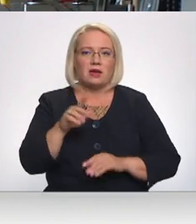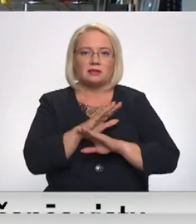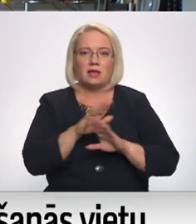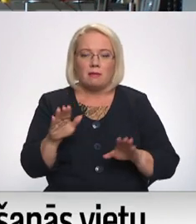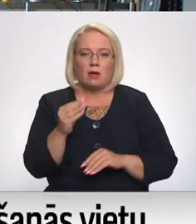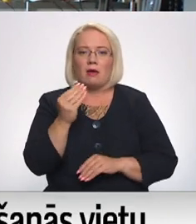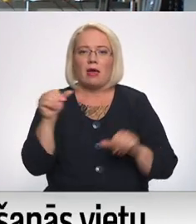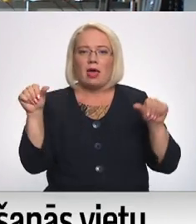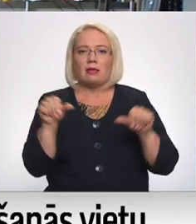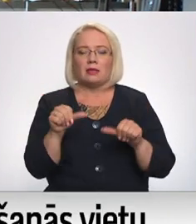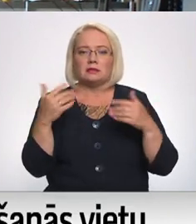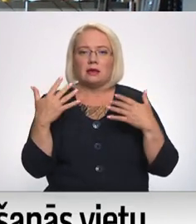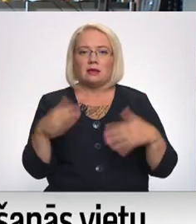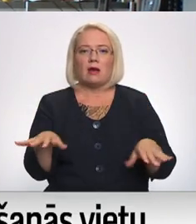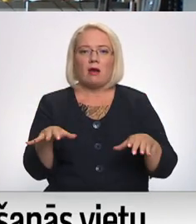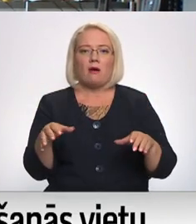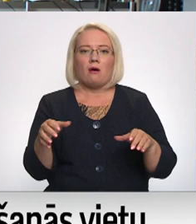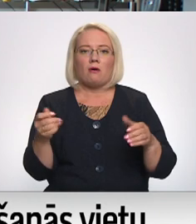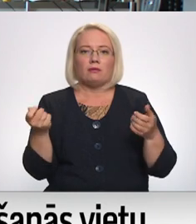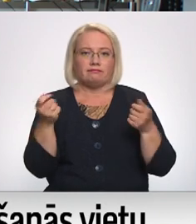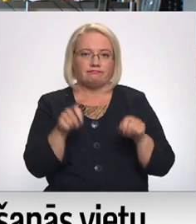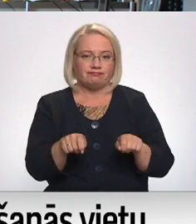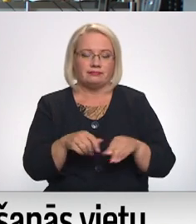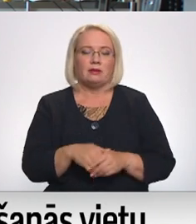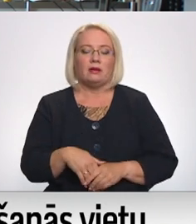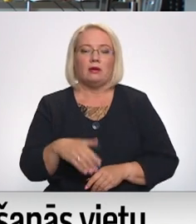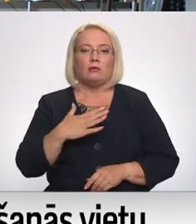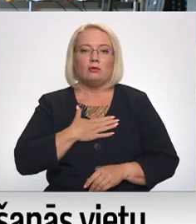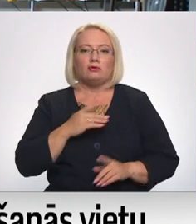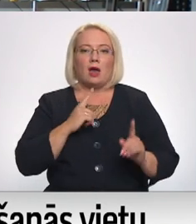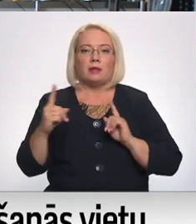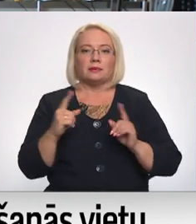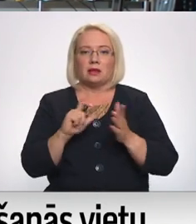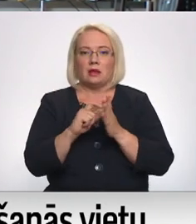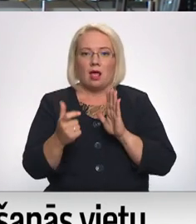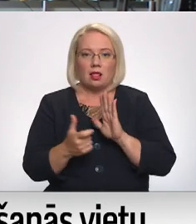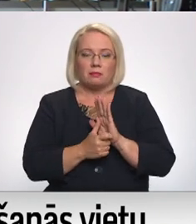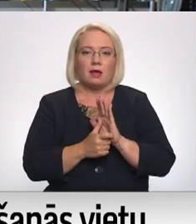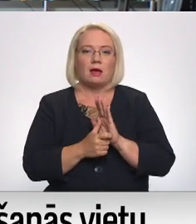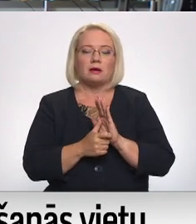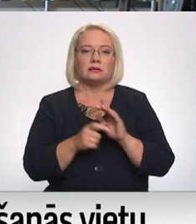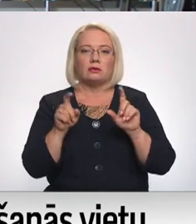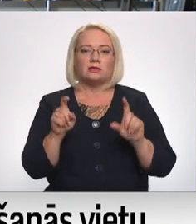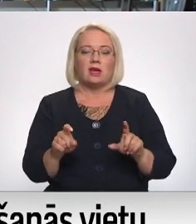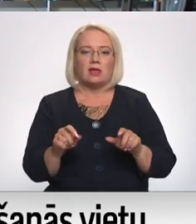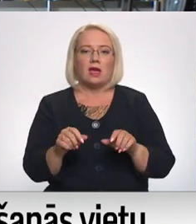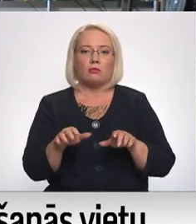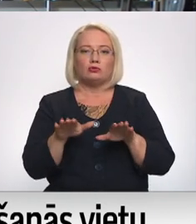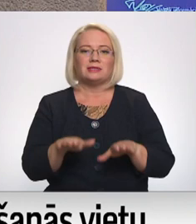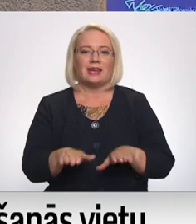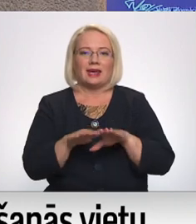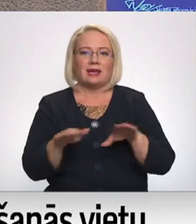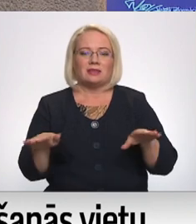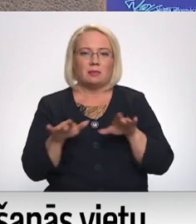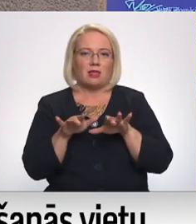arī ēdnīti sākām jau plānā garāvā kopā. Mūsu administrācijas telpas sēdējām jau uz grīdas principā pie